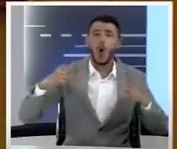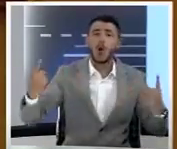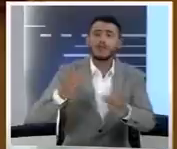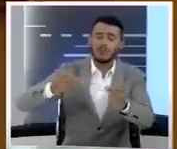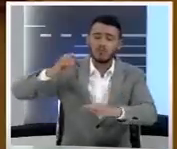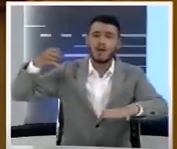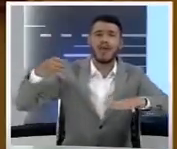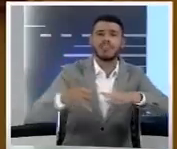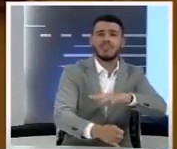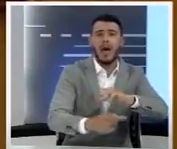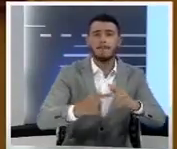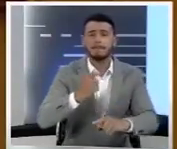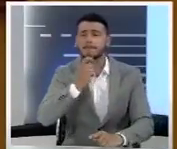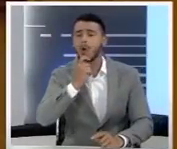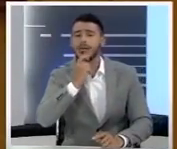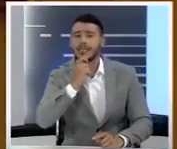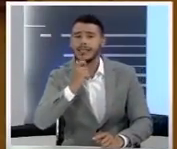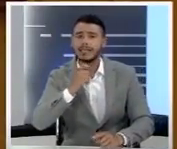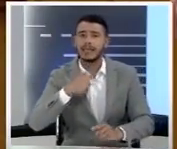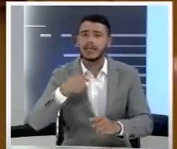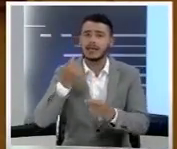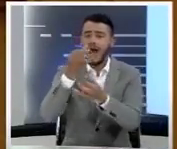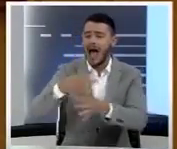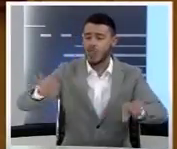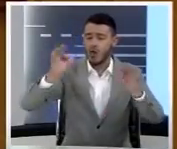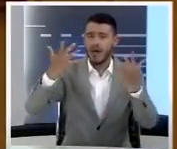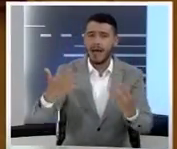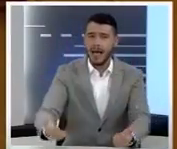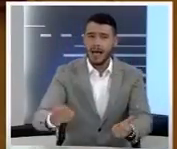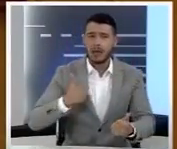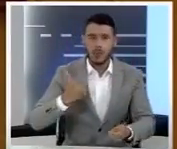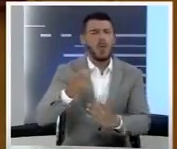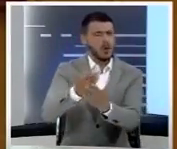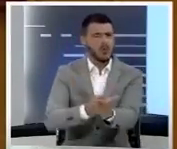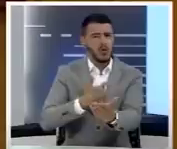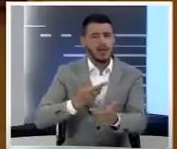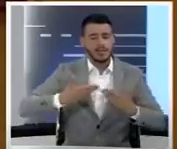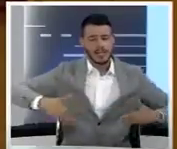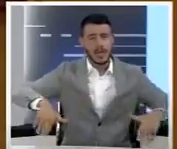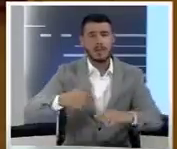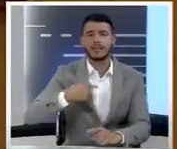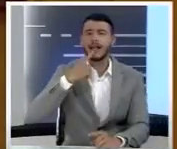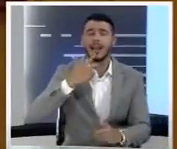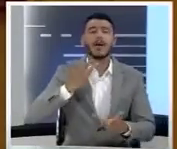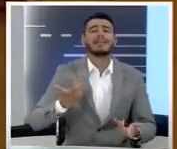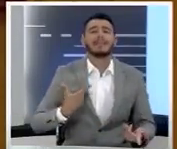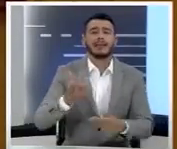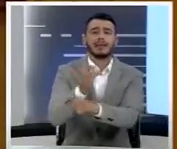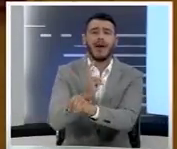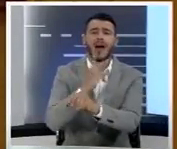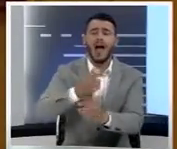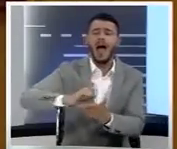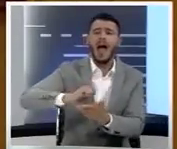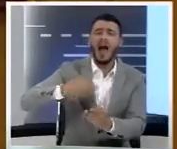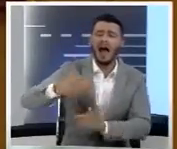η απουσία πολιτικών σε μια σειρά τομείς. Ακούω συνέχεια να μιλάμε, ακόμα και εμείς το λέμε αυτό, ότι γραφειοκρατία και γραφειοκρατία. Πίσω από